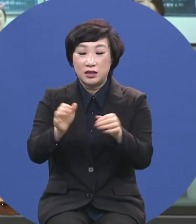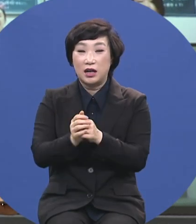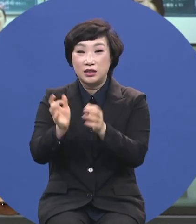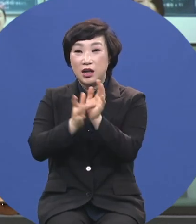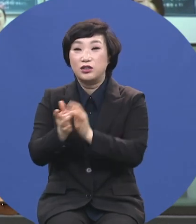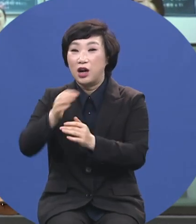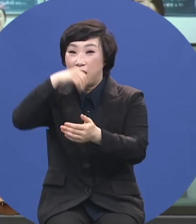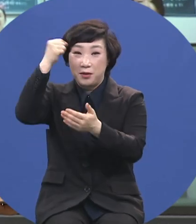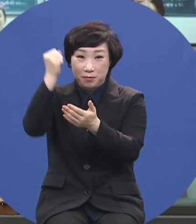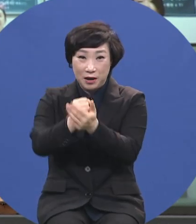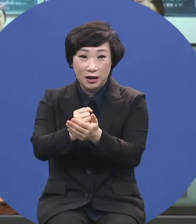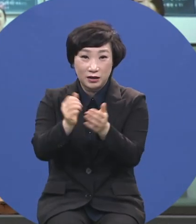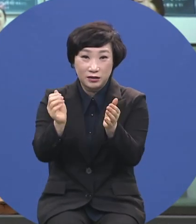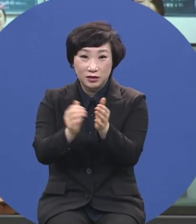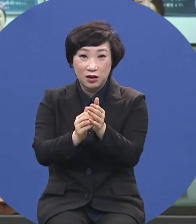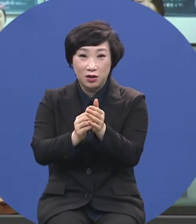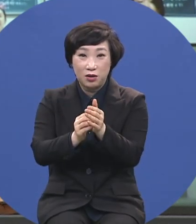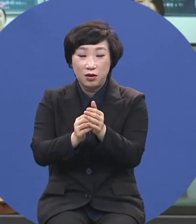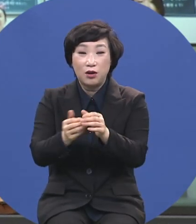예수가 달려서